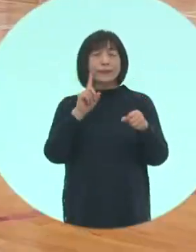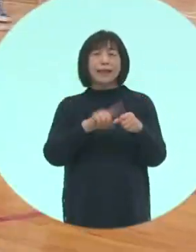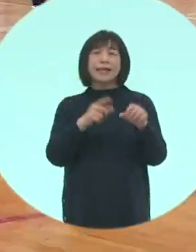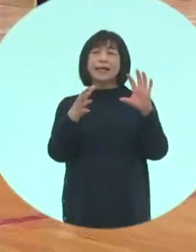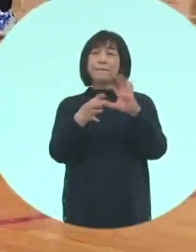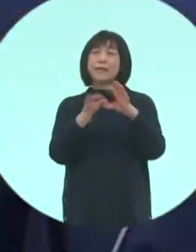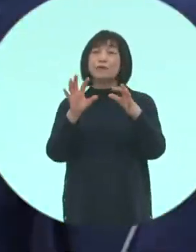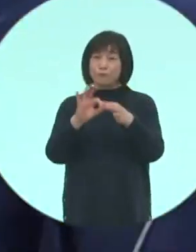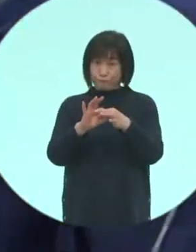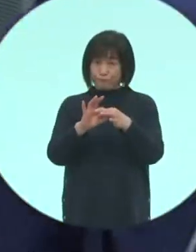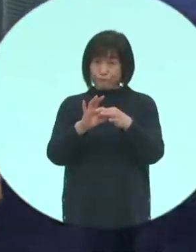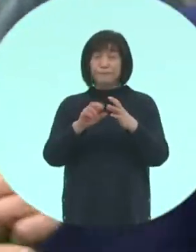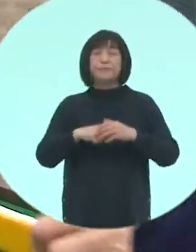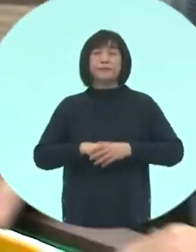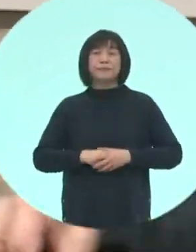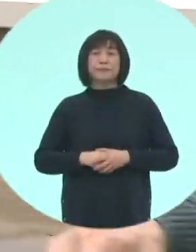ック。